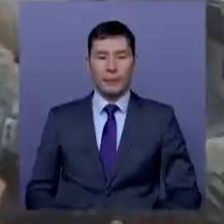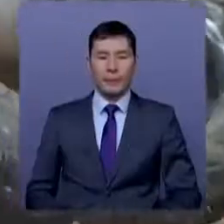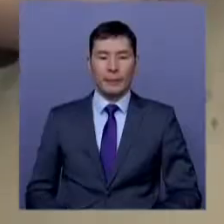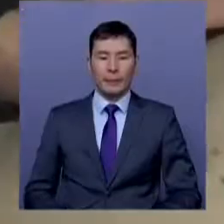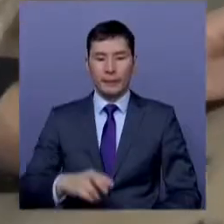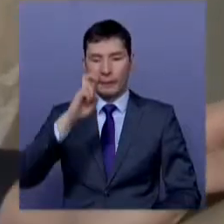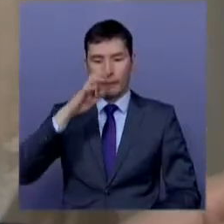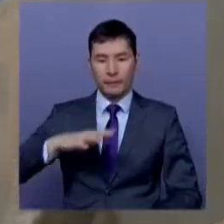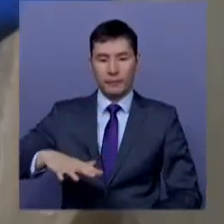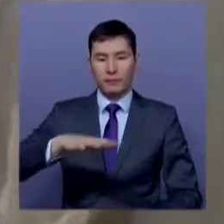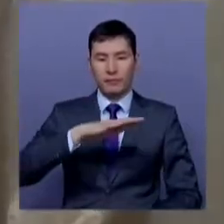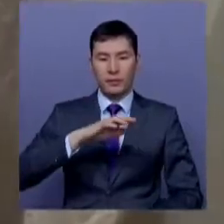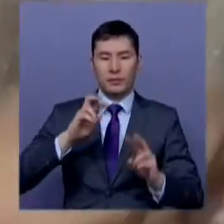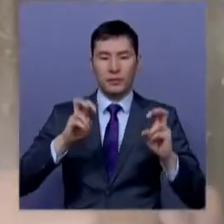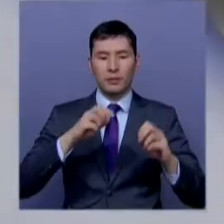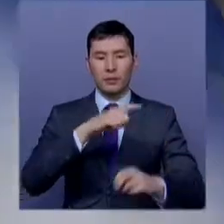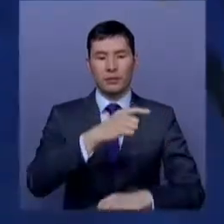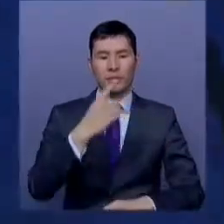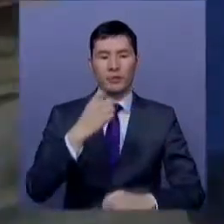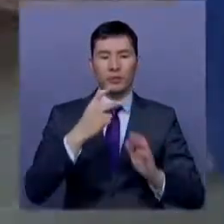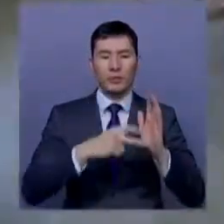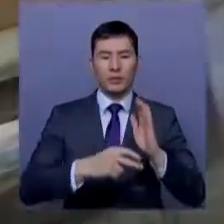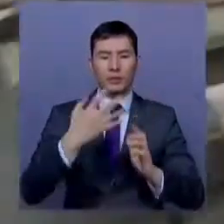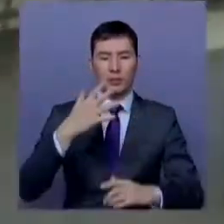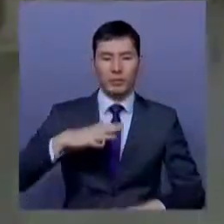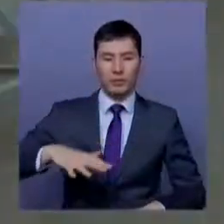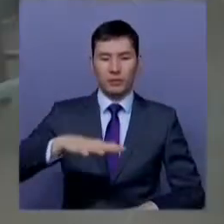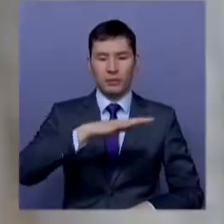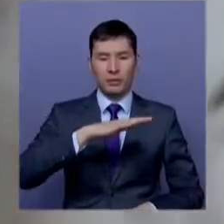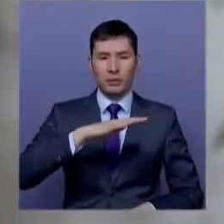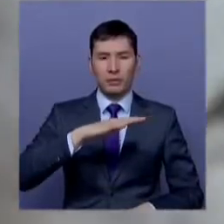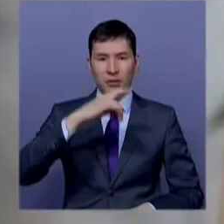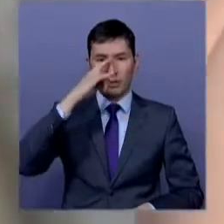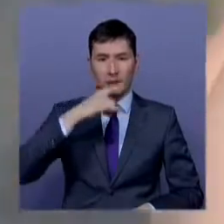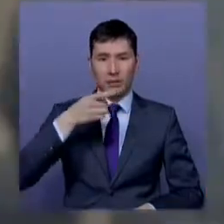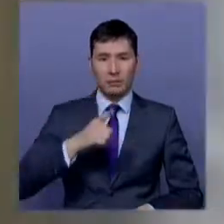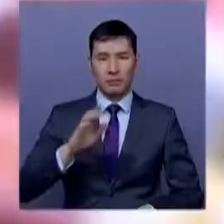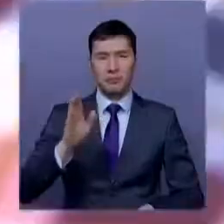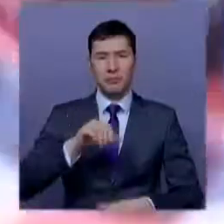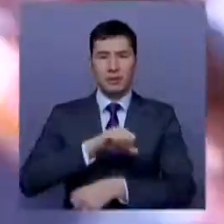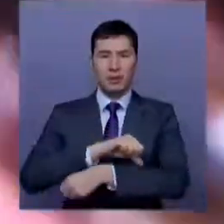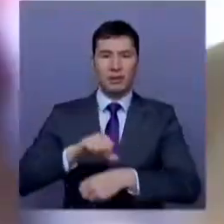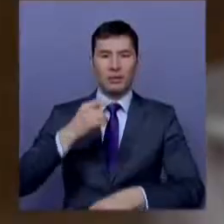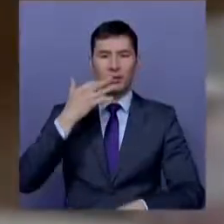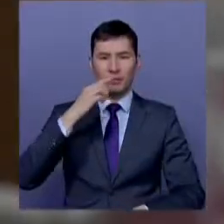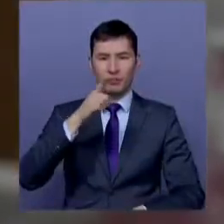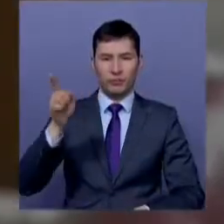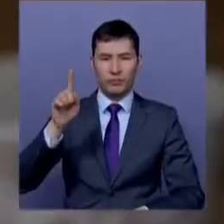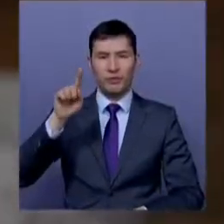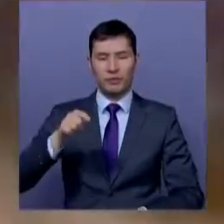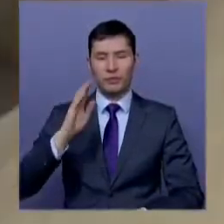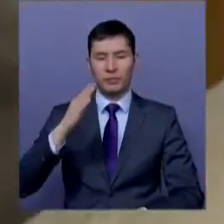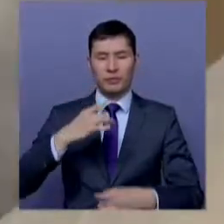үшін мерейлі. Ұлы Абайдың 175 жылдығы тек елімізде ғана емес, шет мемлекеттерде де аталып өтуде. Ұлы ақынға деген құрмет